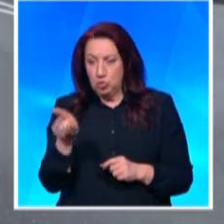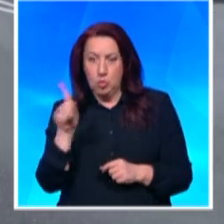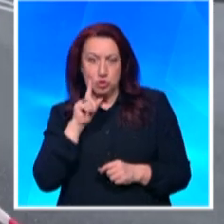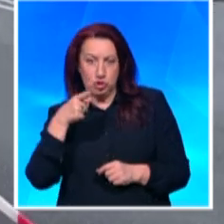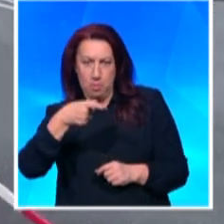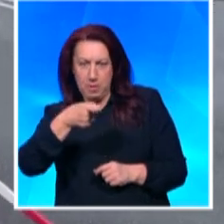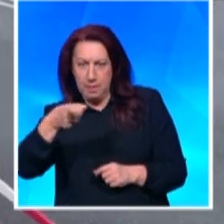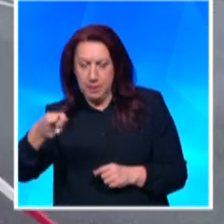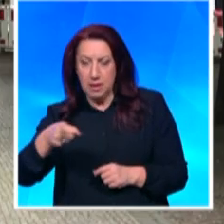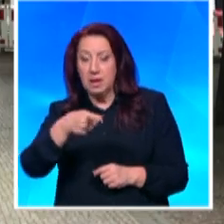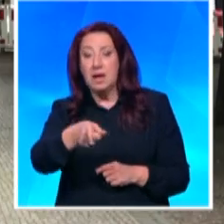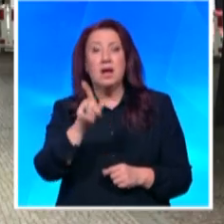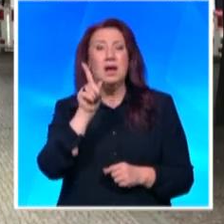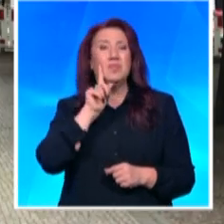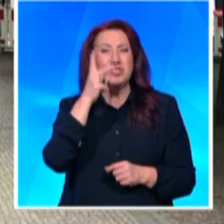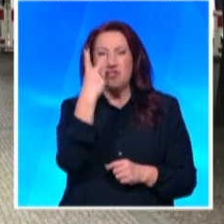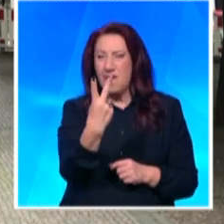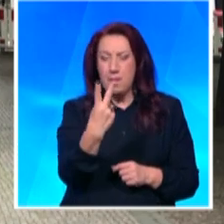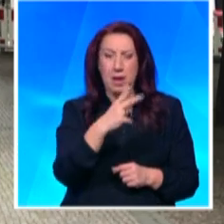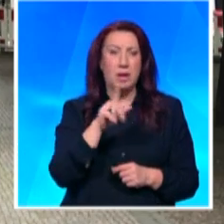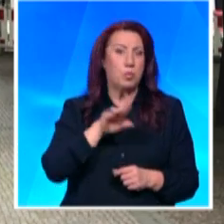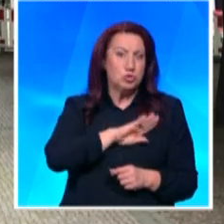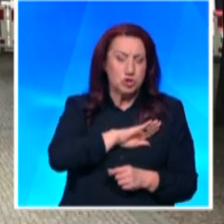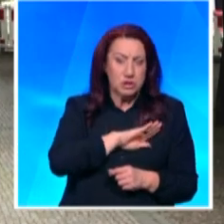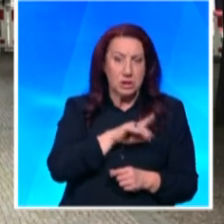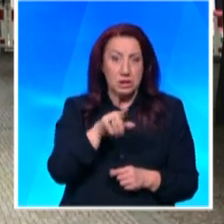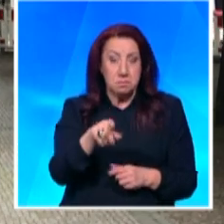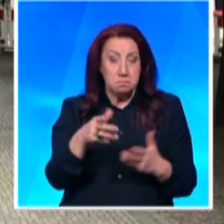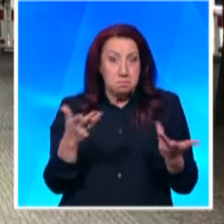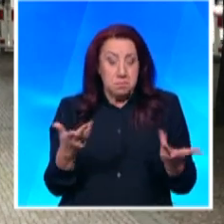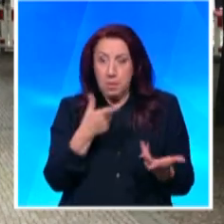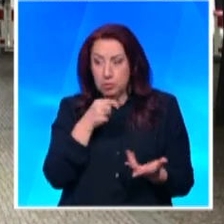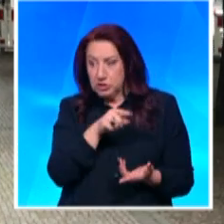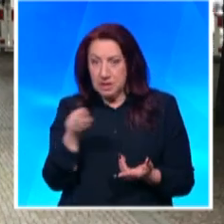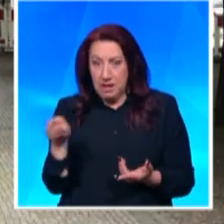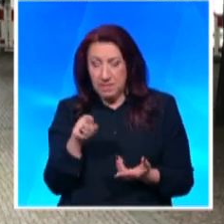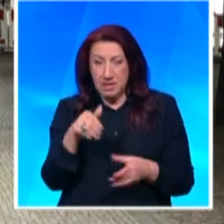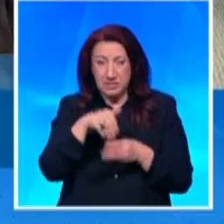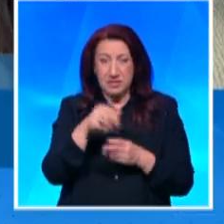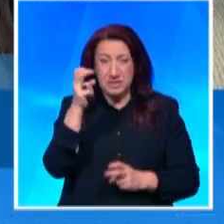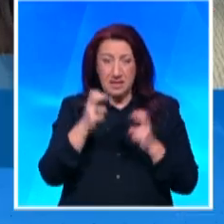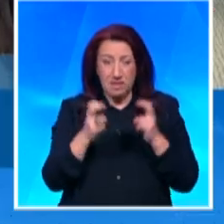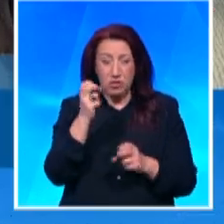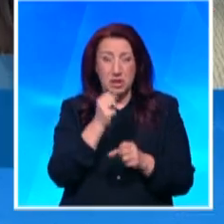завод е един от най-старите в компанията и в него работят над 35 000 души.